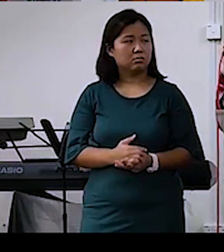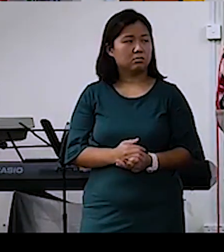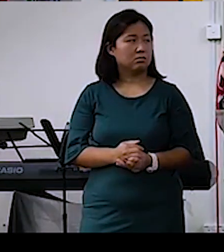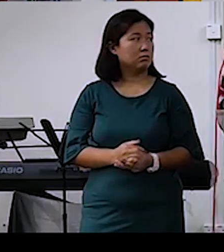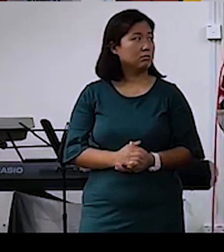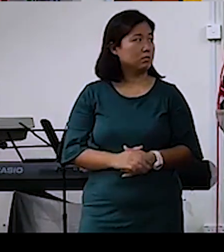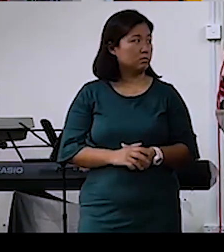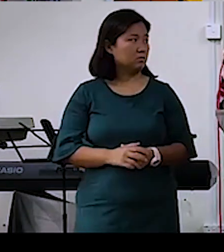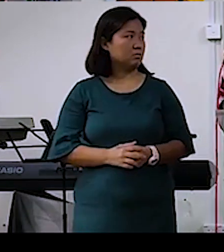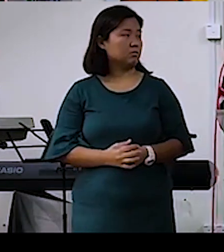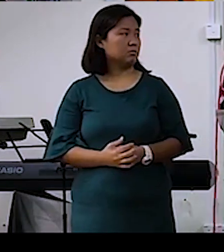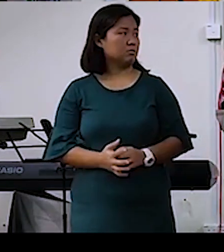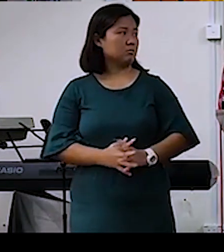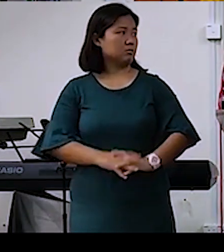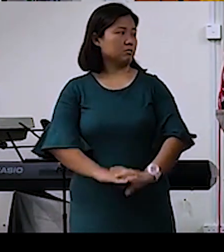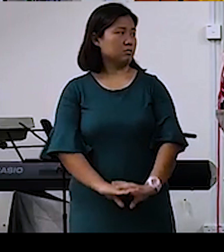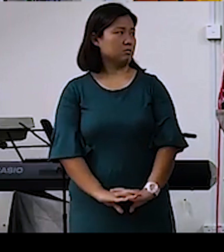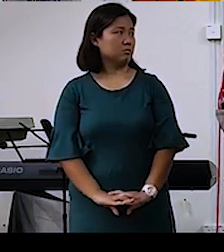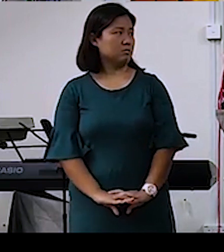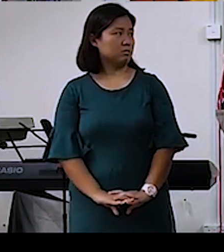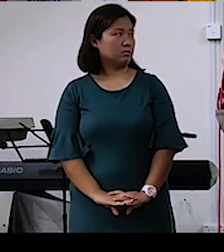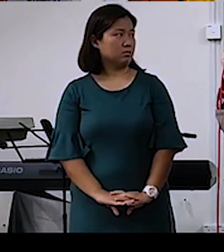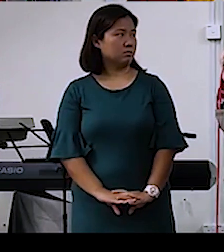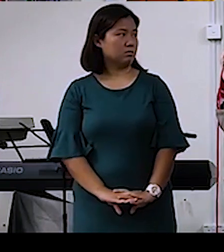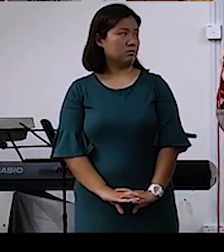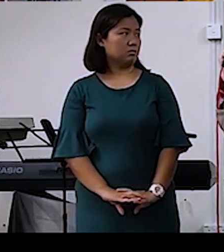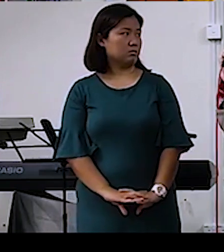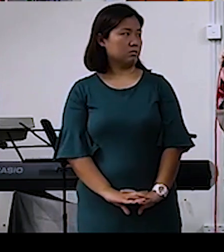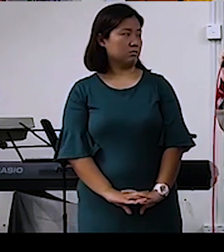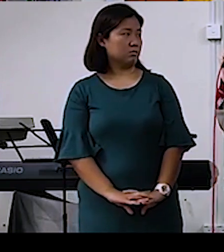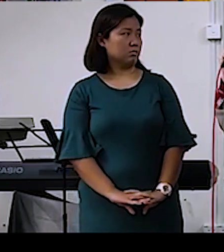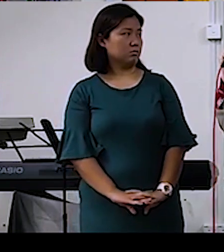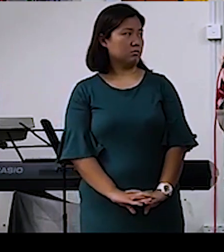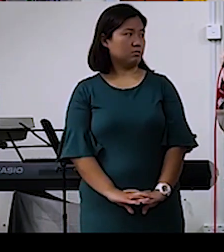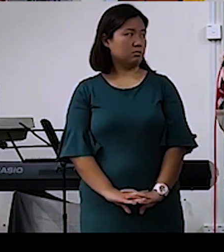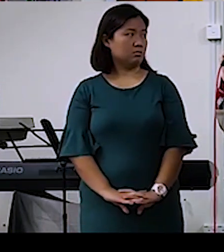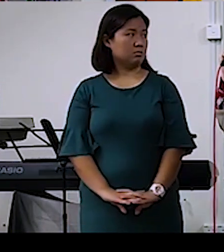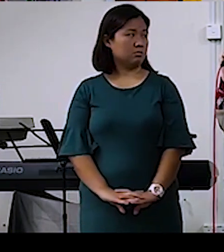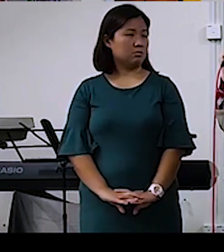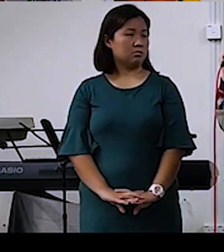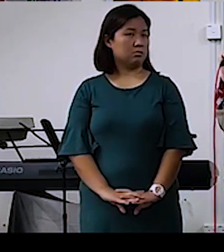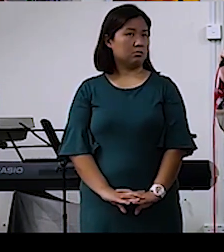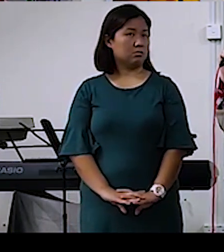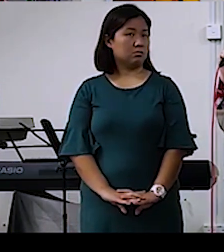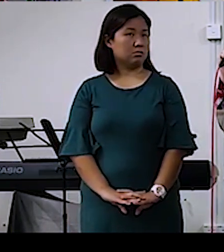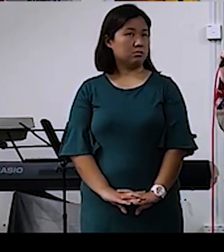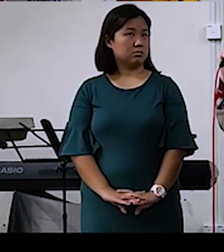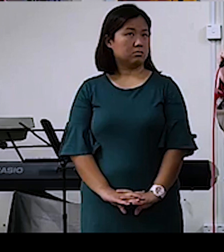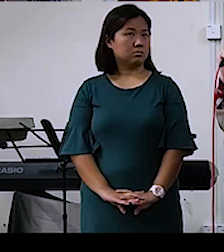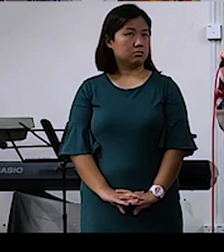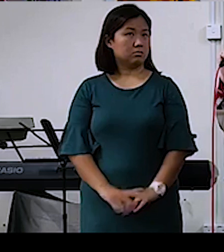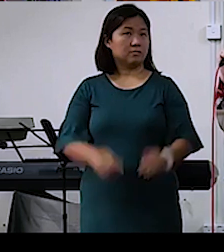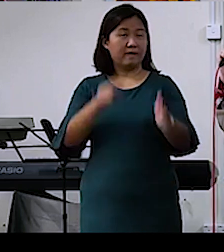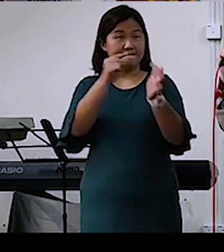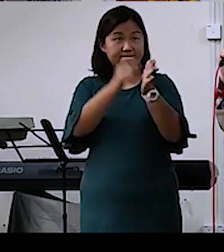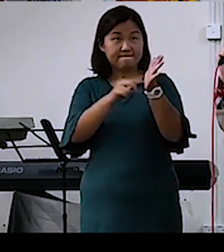定会，我们一定会在这方面前进，我们的生活呢一定能够得着改变。 Let's go back to this verse